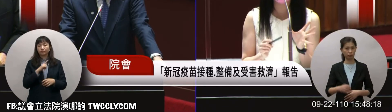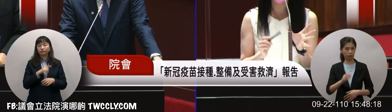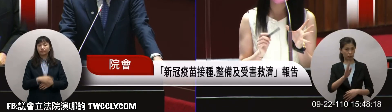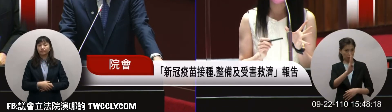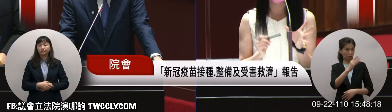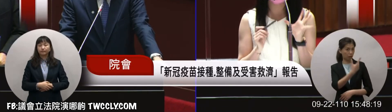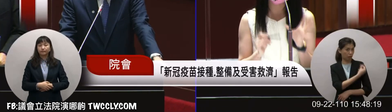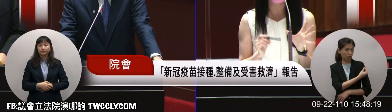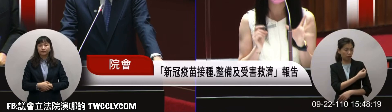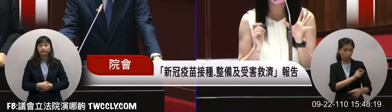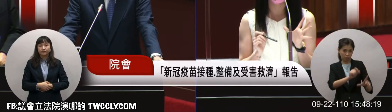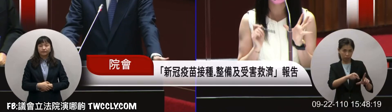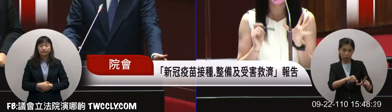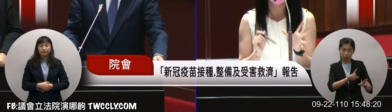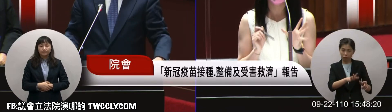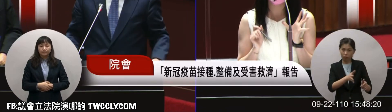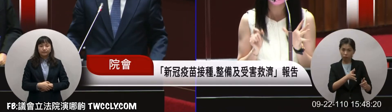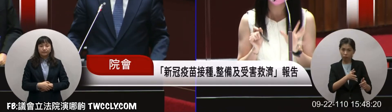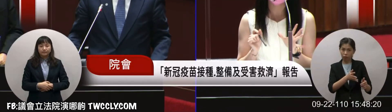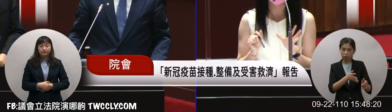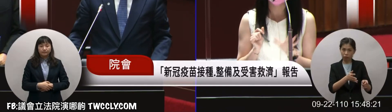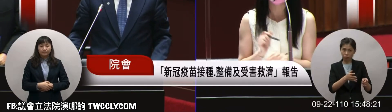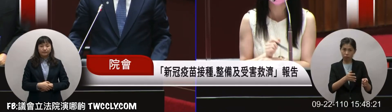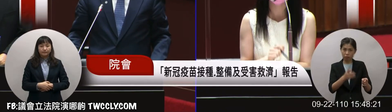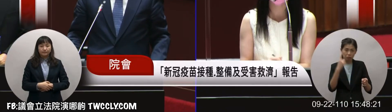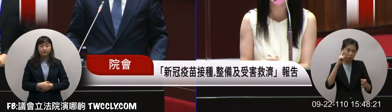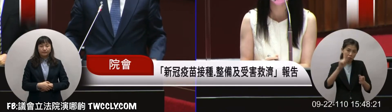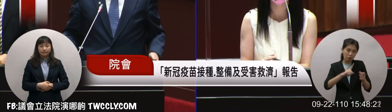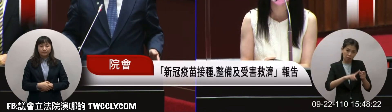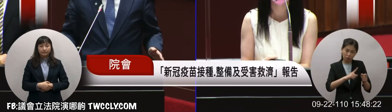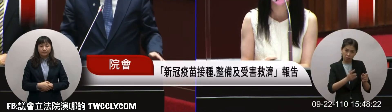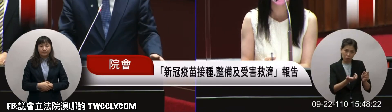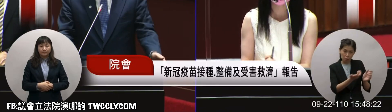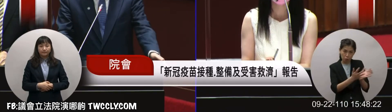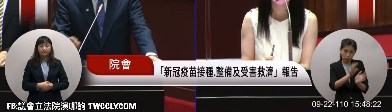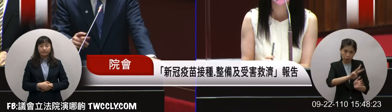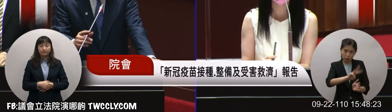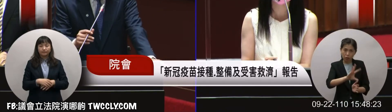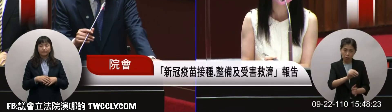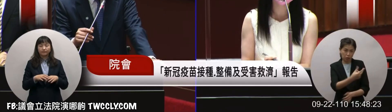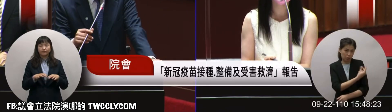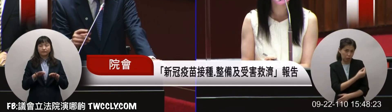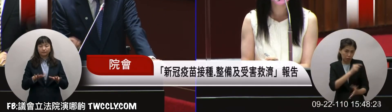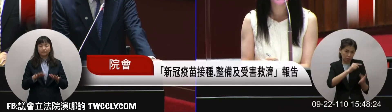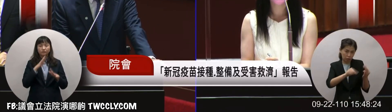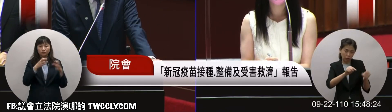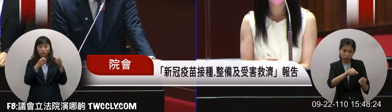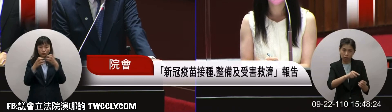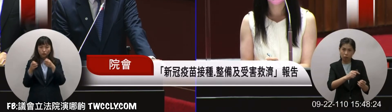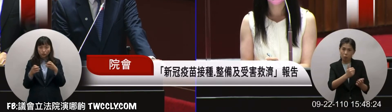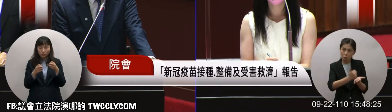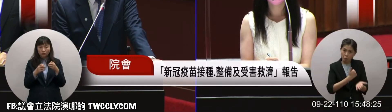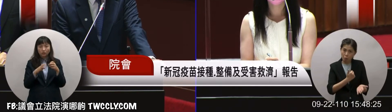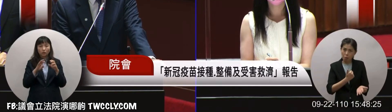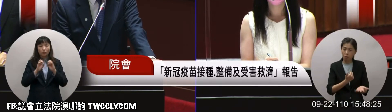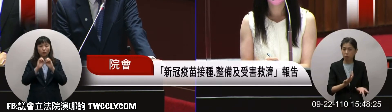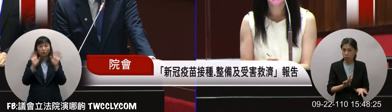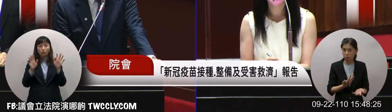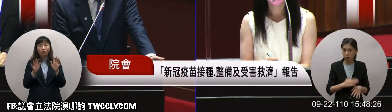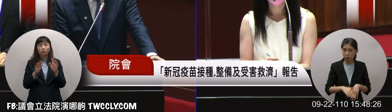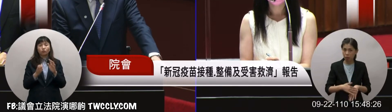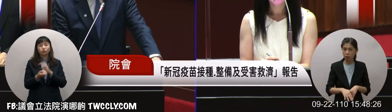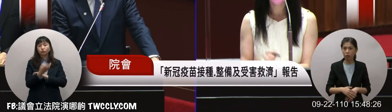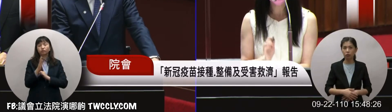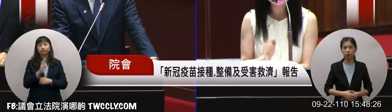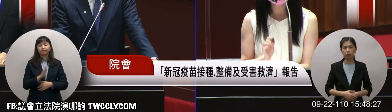BNT 确认说，他明年到底有没有准备3000万剂要卖给台湾这件事情，有确认吗？ 请不要把我们的谈判的底线往外受，谢